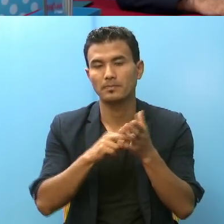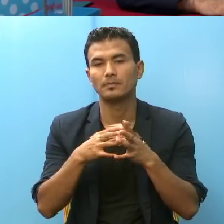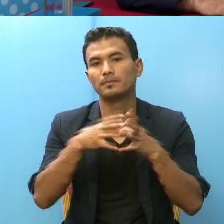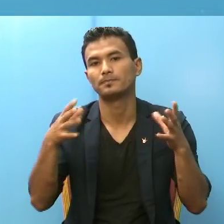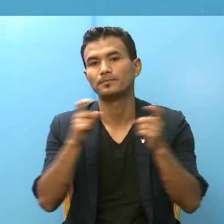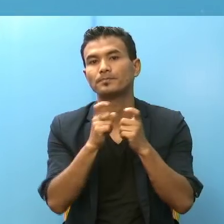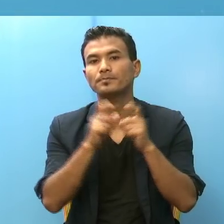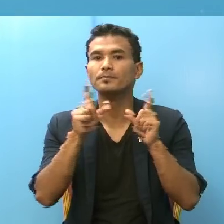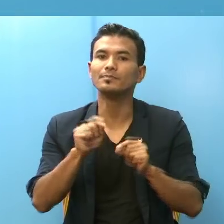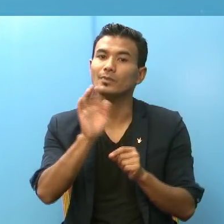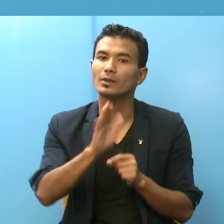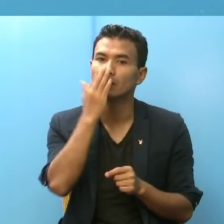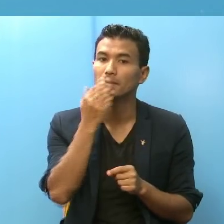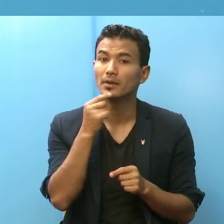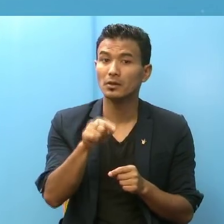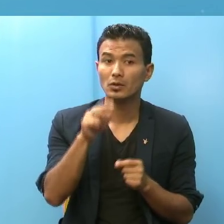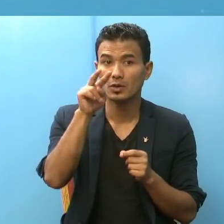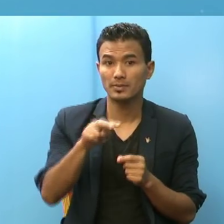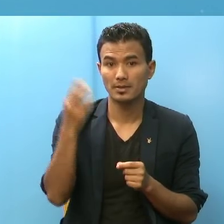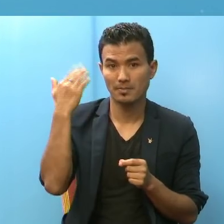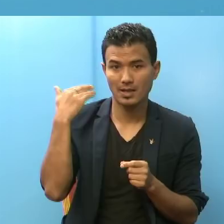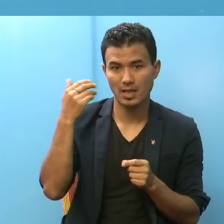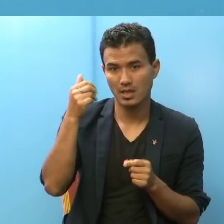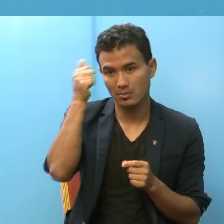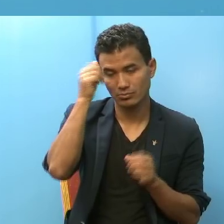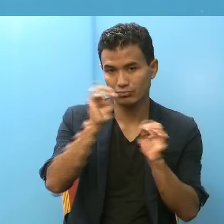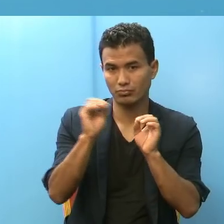चै